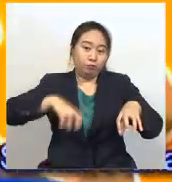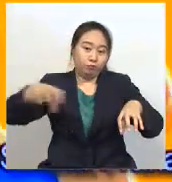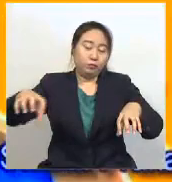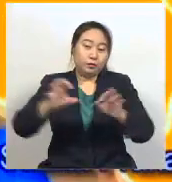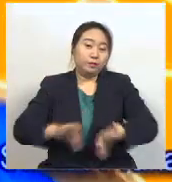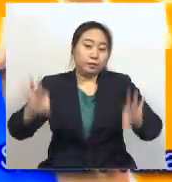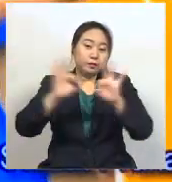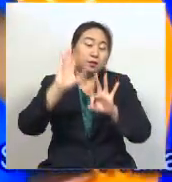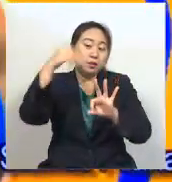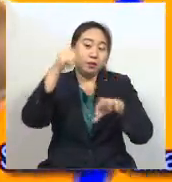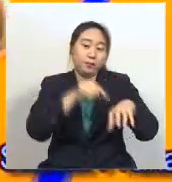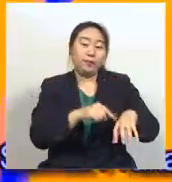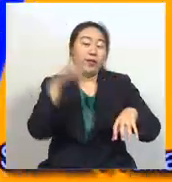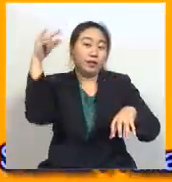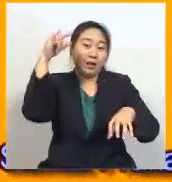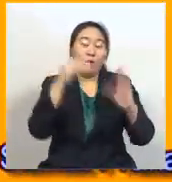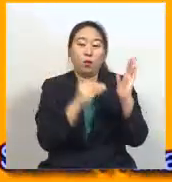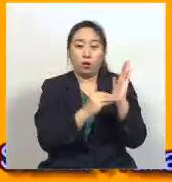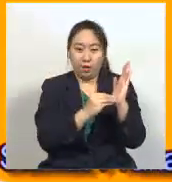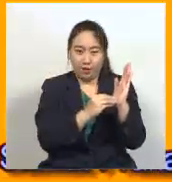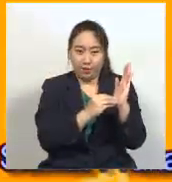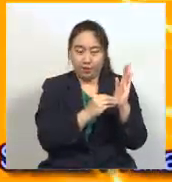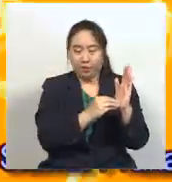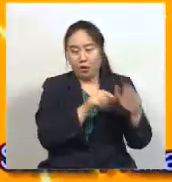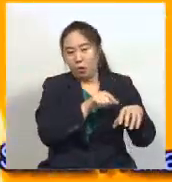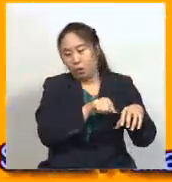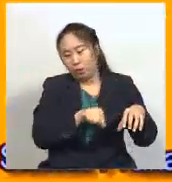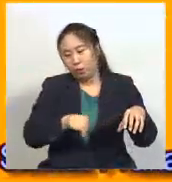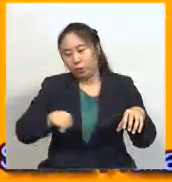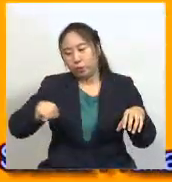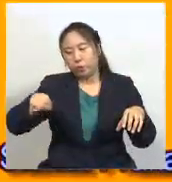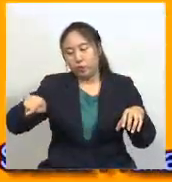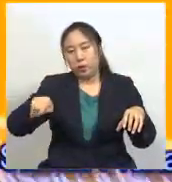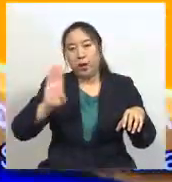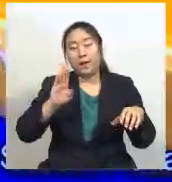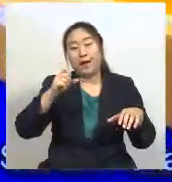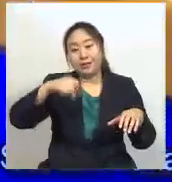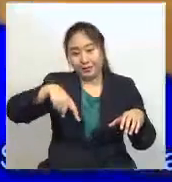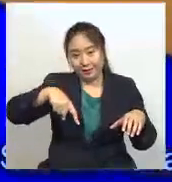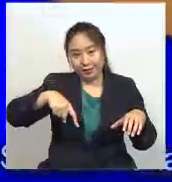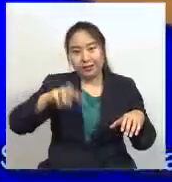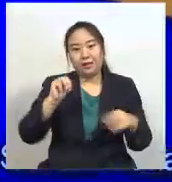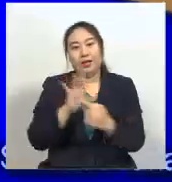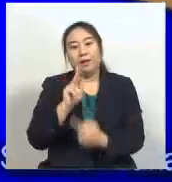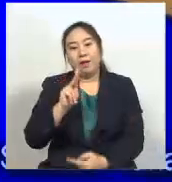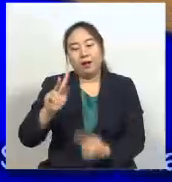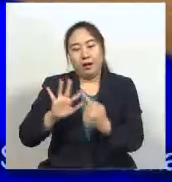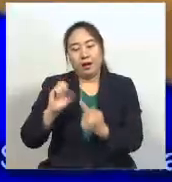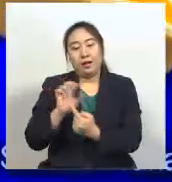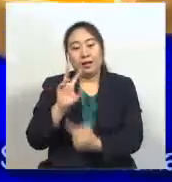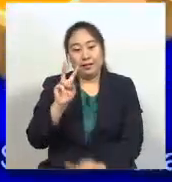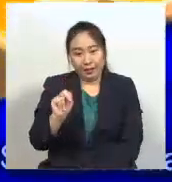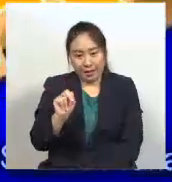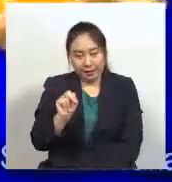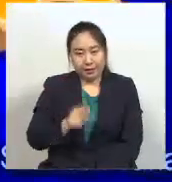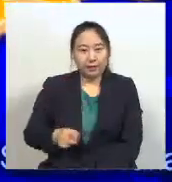ทศเริ่มจากท่าอากาศยานดอนเมืองวิ่งตรงเข้าสู่สถานีบางซื่อสถานีมักกะสันแล้วก็เลี้ย